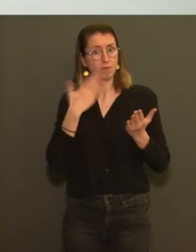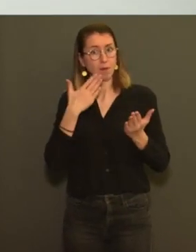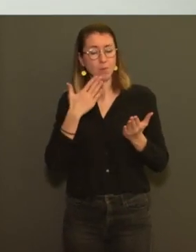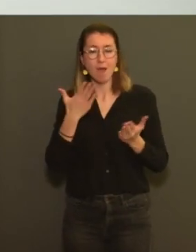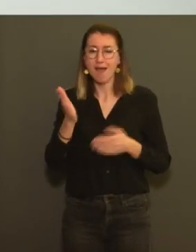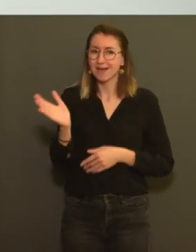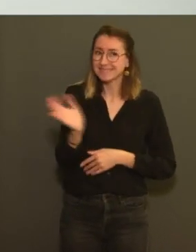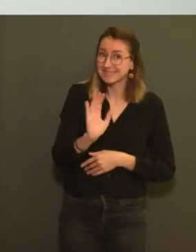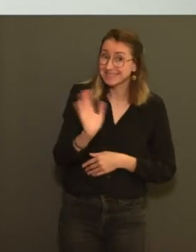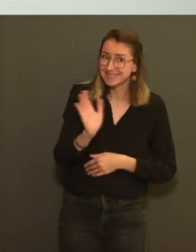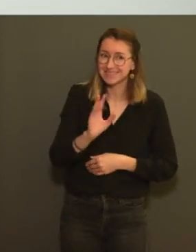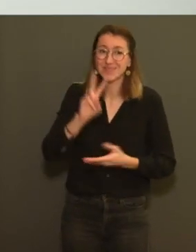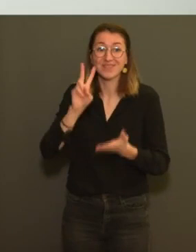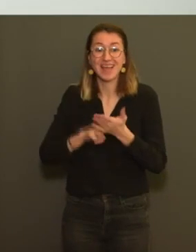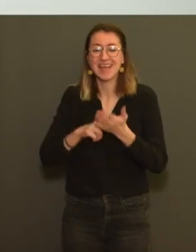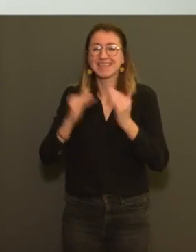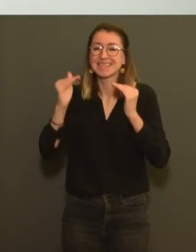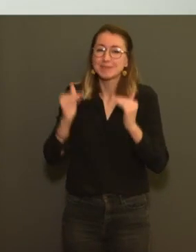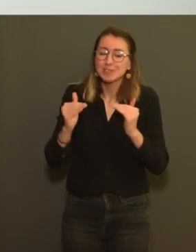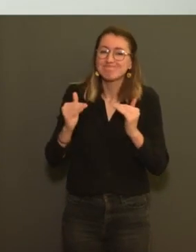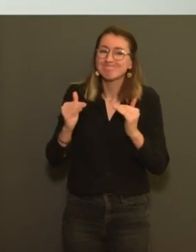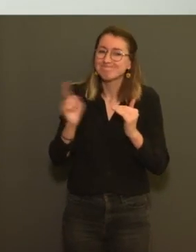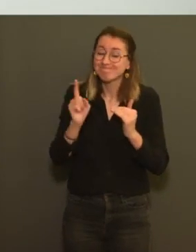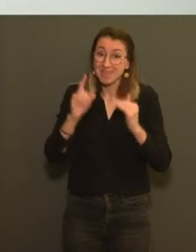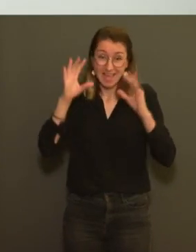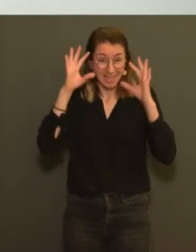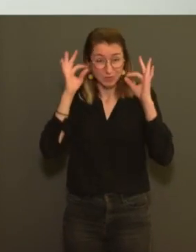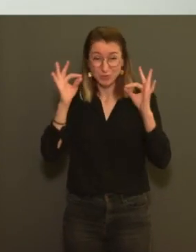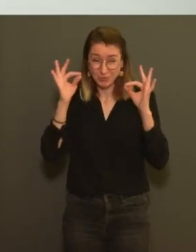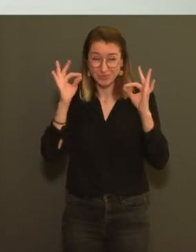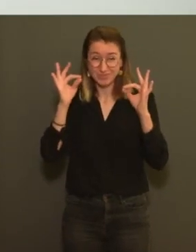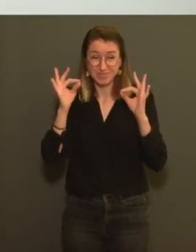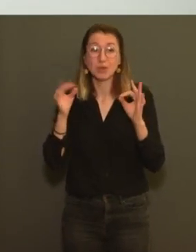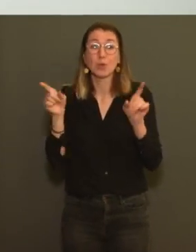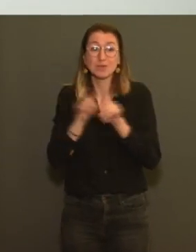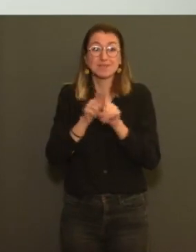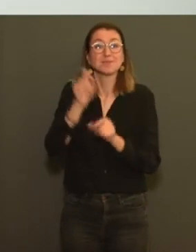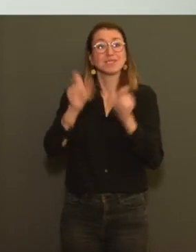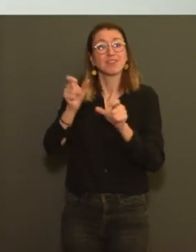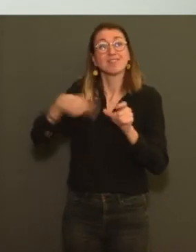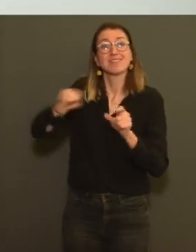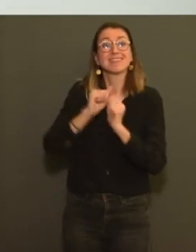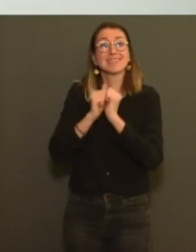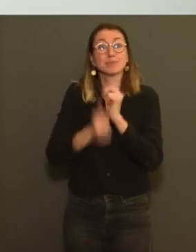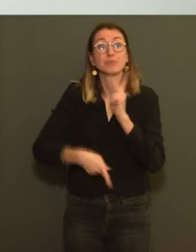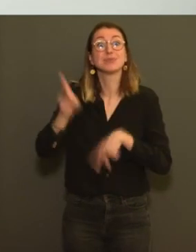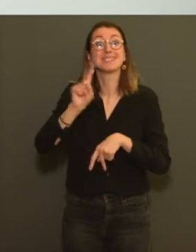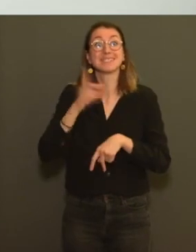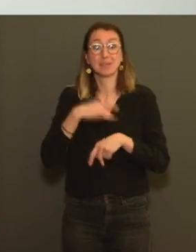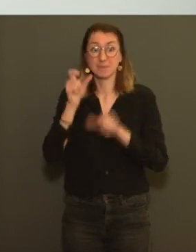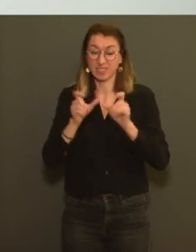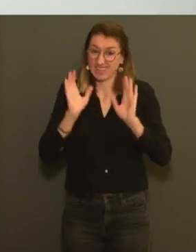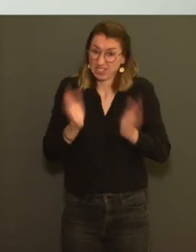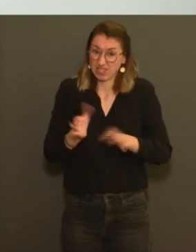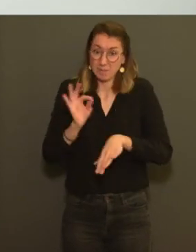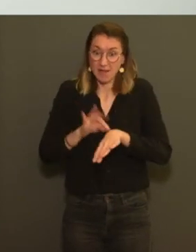de ce genre de chiffres. Comme on va plus tester des gens malades, on aura une augmentation du pourcentage de tests positifs.